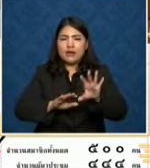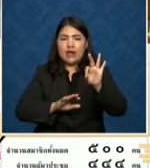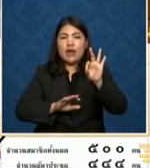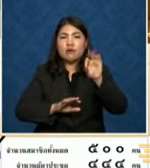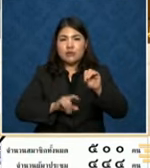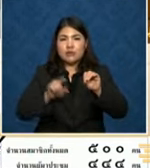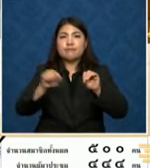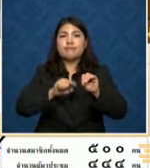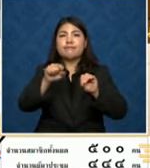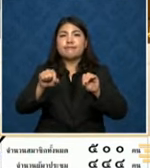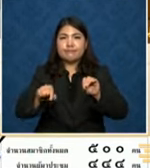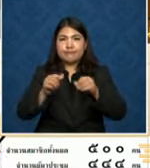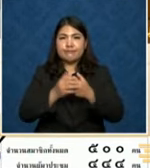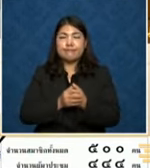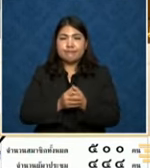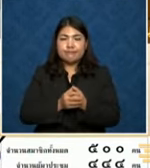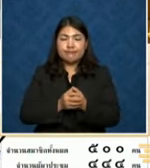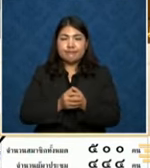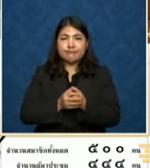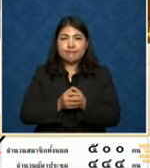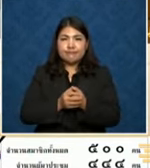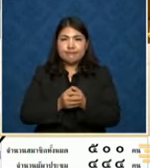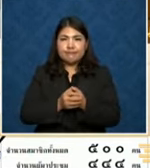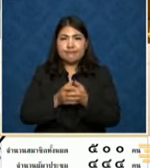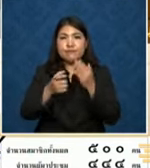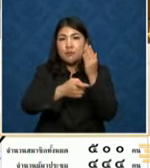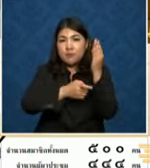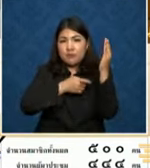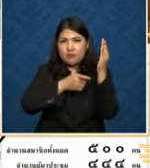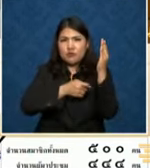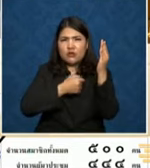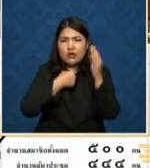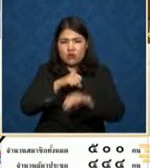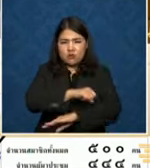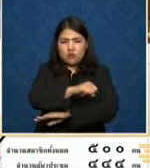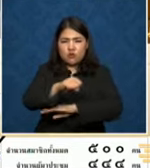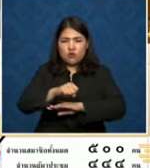90% ท่านประธานครับจำนวนแปลงสวนยางทั้งหมด 90% คือ